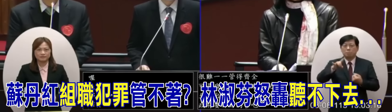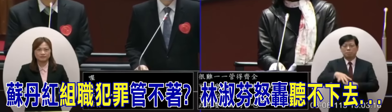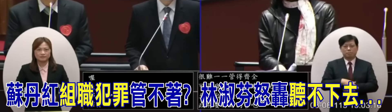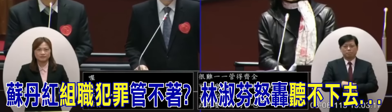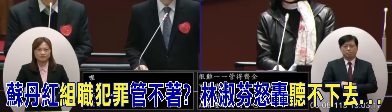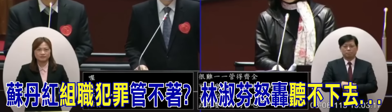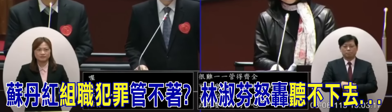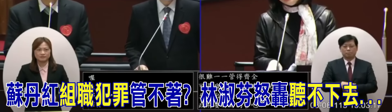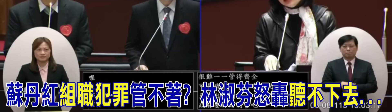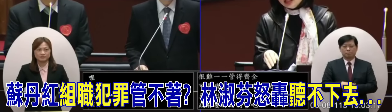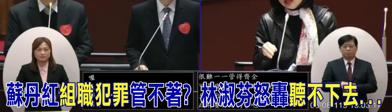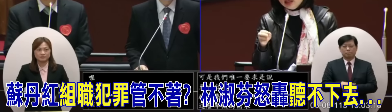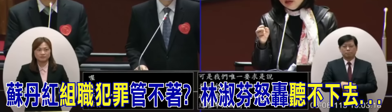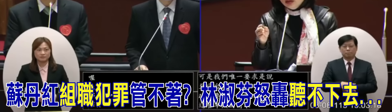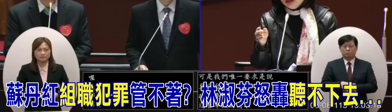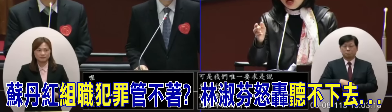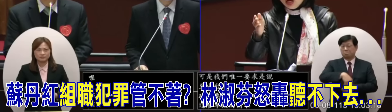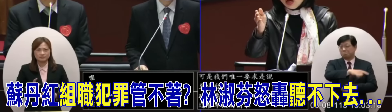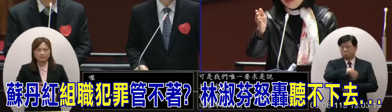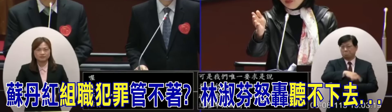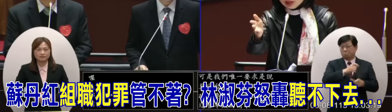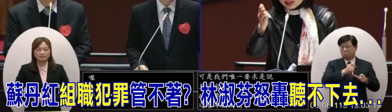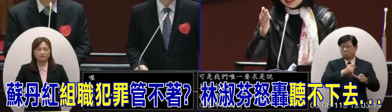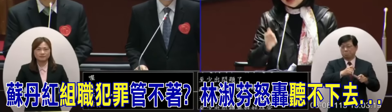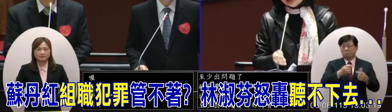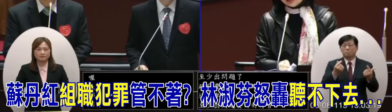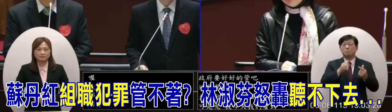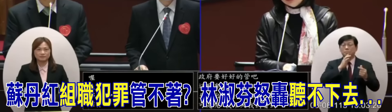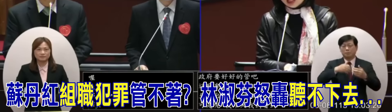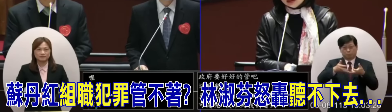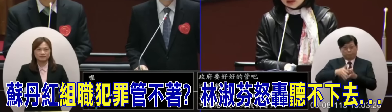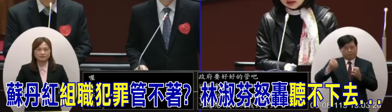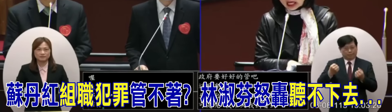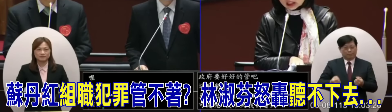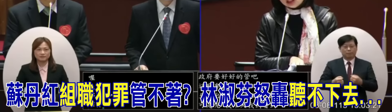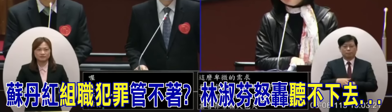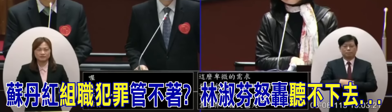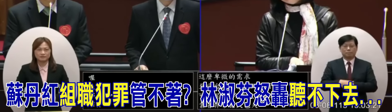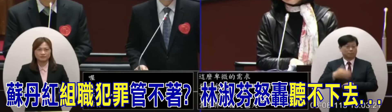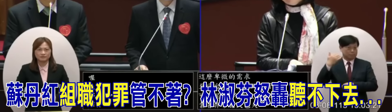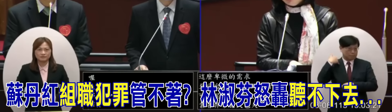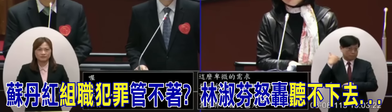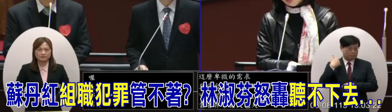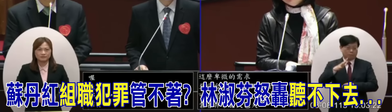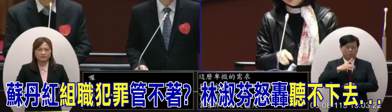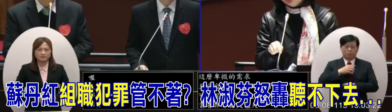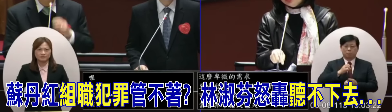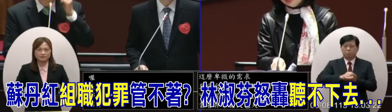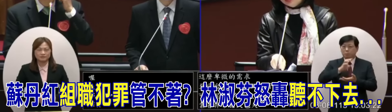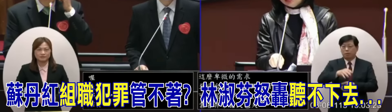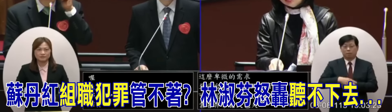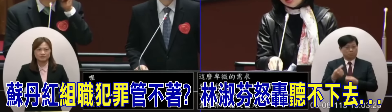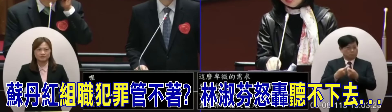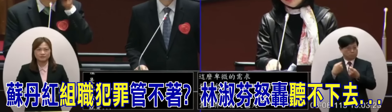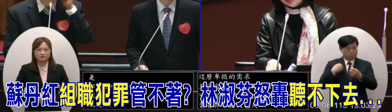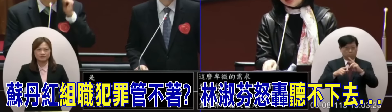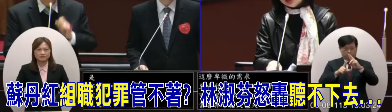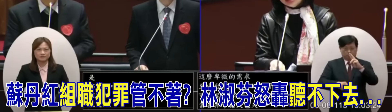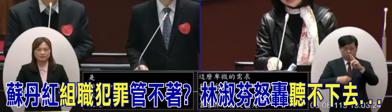吗？业者部长在这里，部长。当时跟大家报告，去年